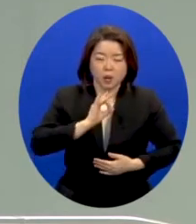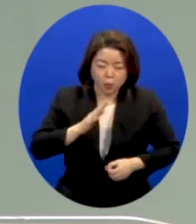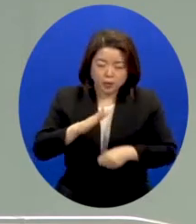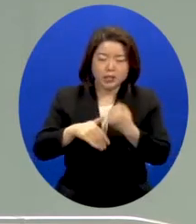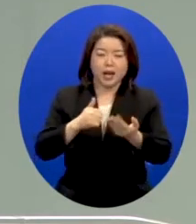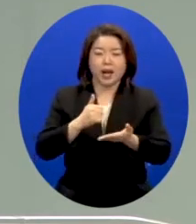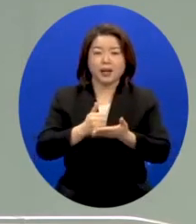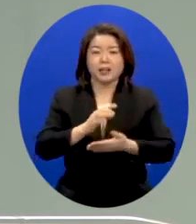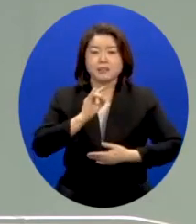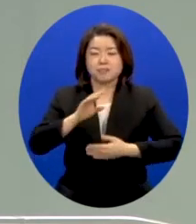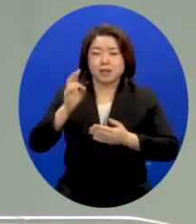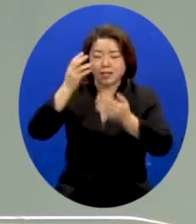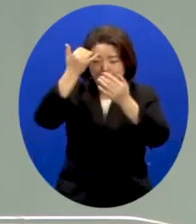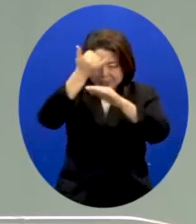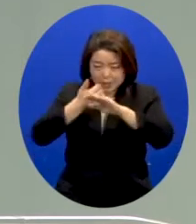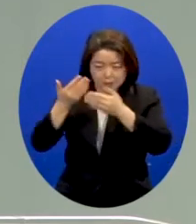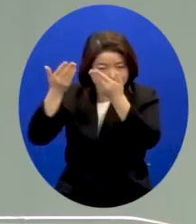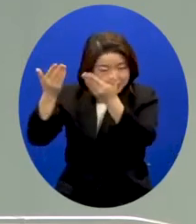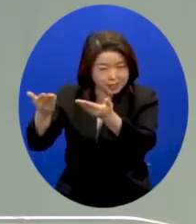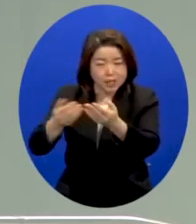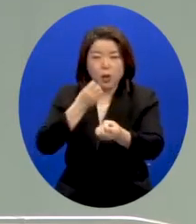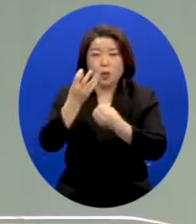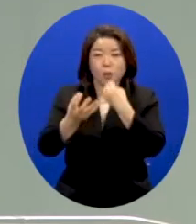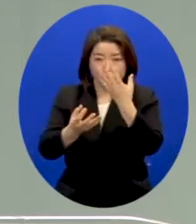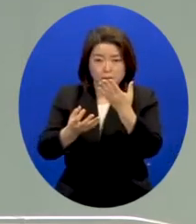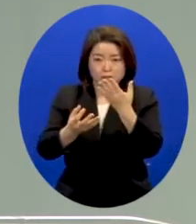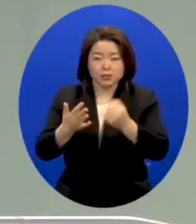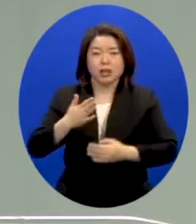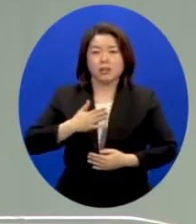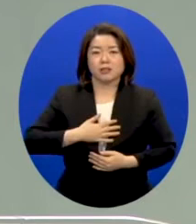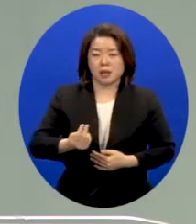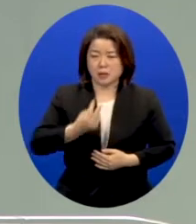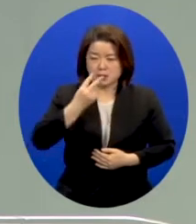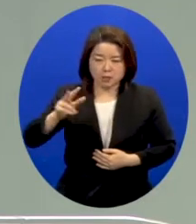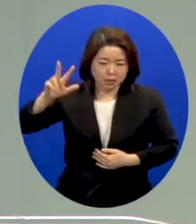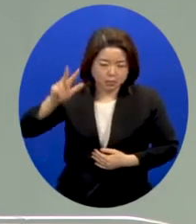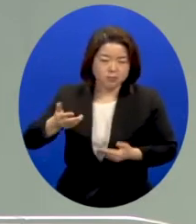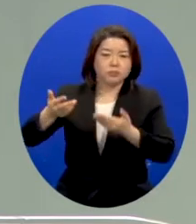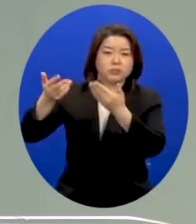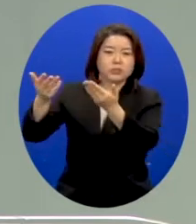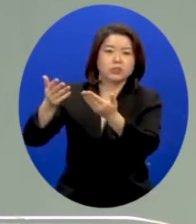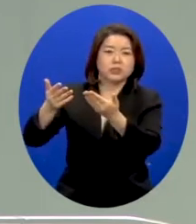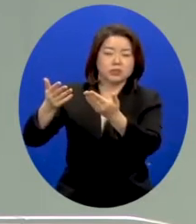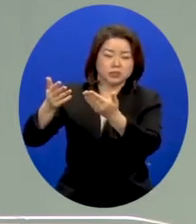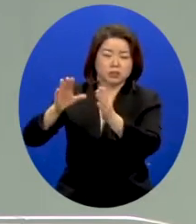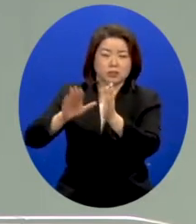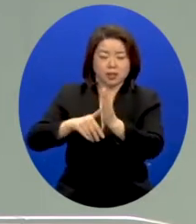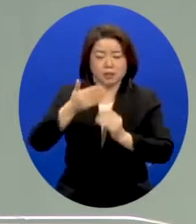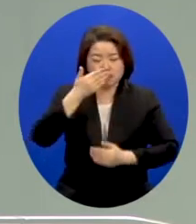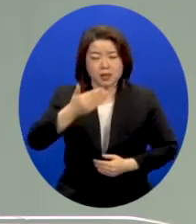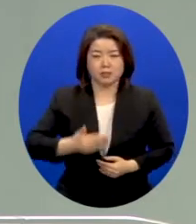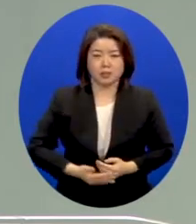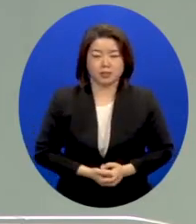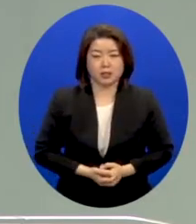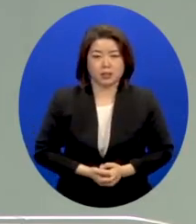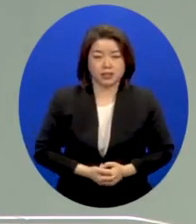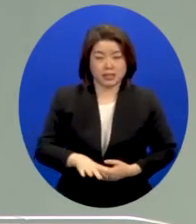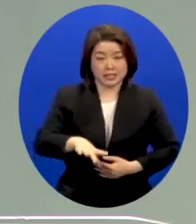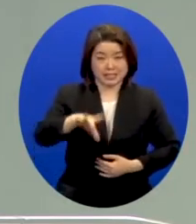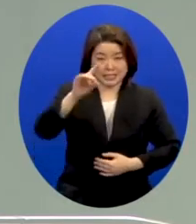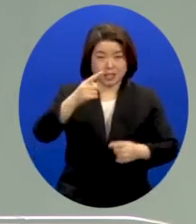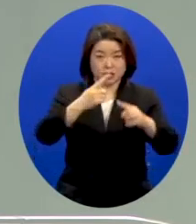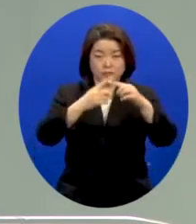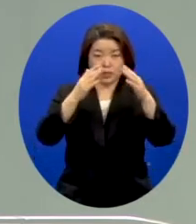하나님만 예배하게 따고 하는 이 고백은 내 목숨을 걸어야 되는 것이기 때문에 그랬어요 초대교회 때